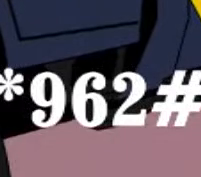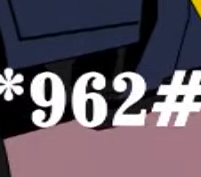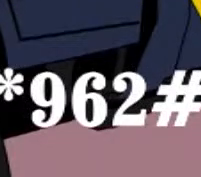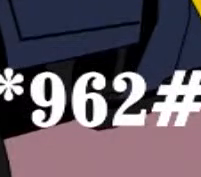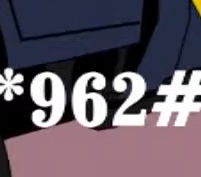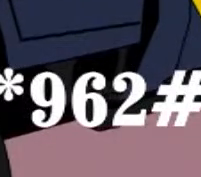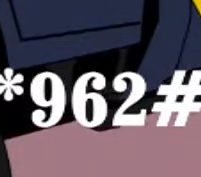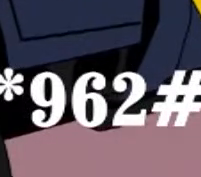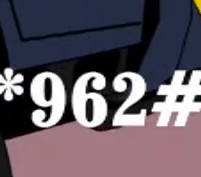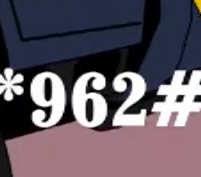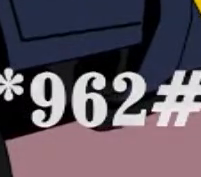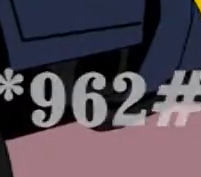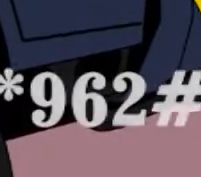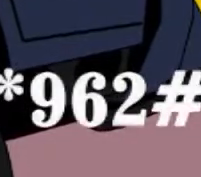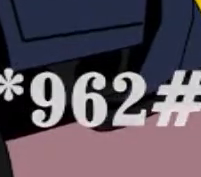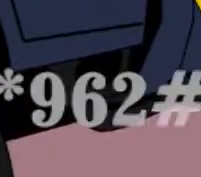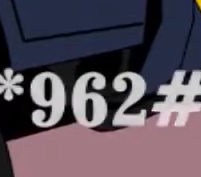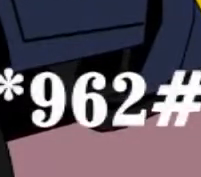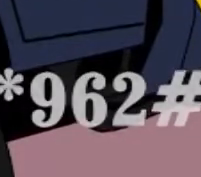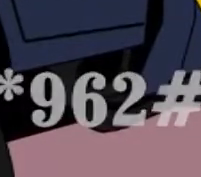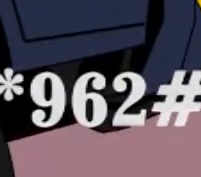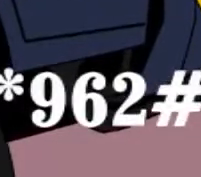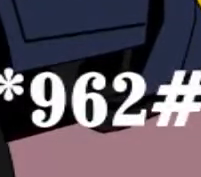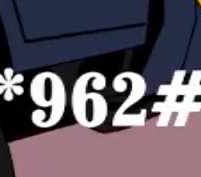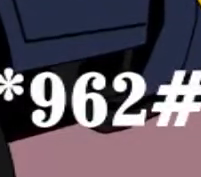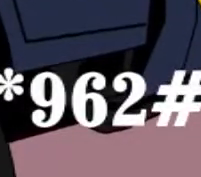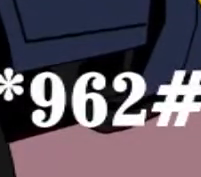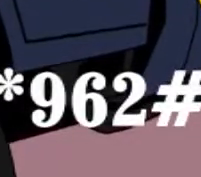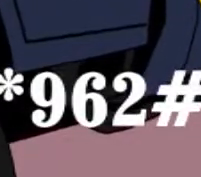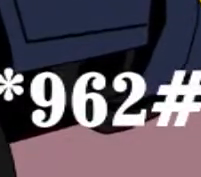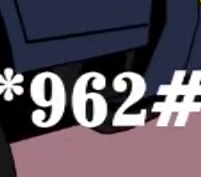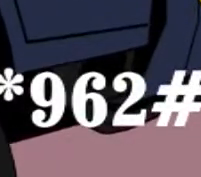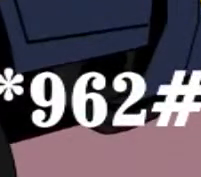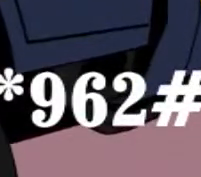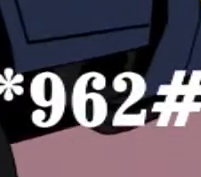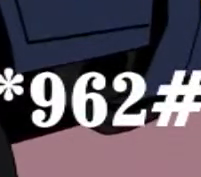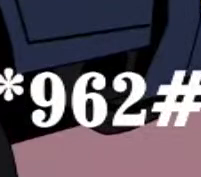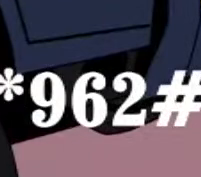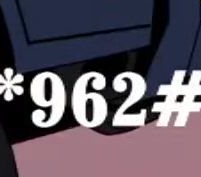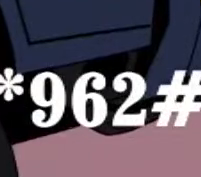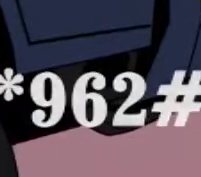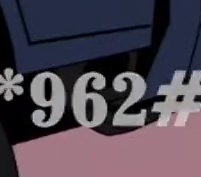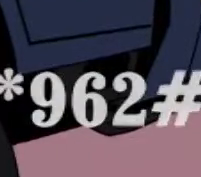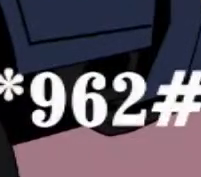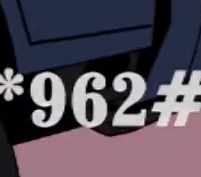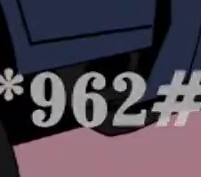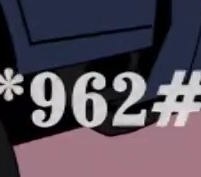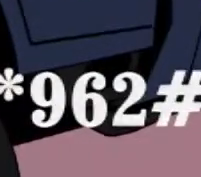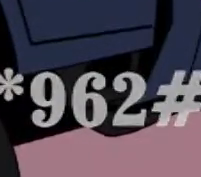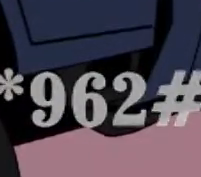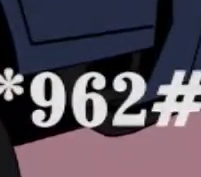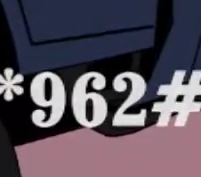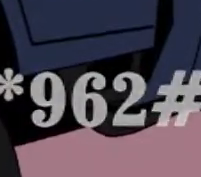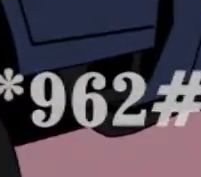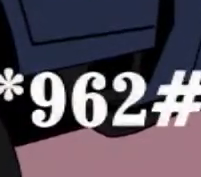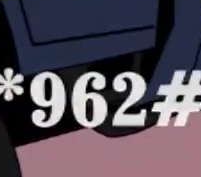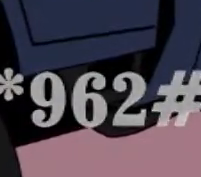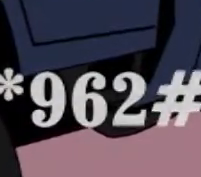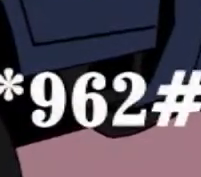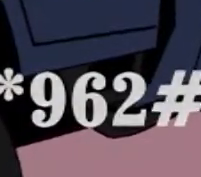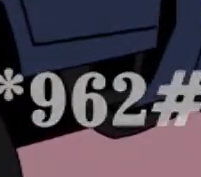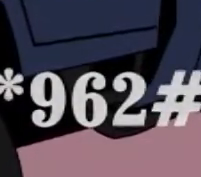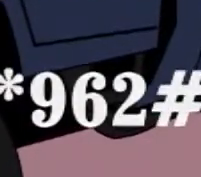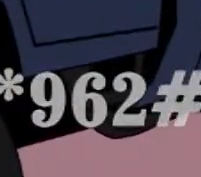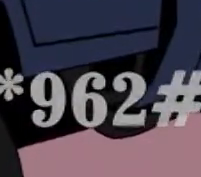Unanipigia na reverse call. Unajua ile kitu naweza reverse peke yake. Ni Land Rover nikiendea mawalifu mahali wako. Ndio wakuja wameingia kwa Land Rover chup